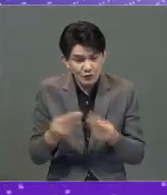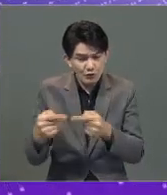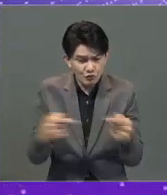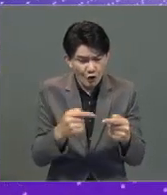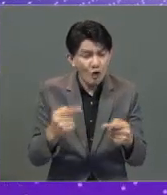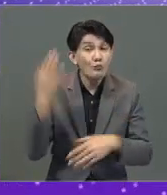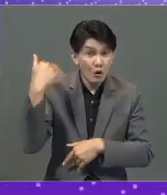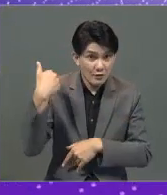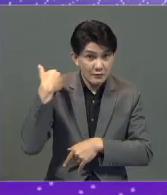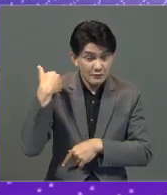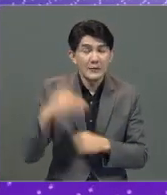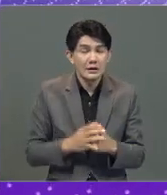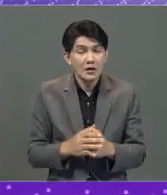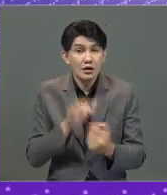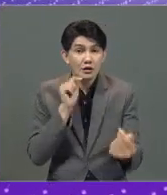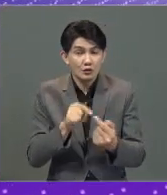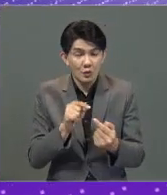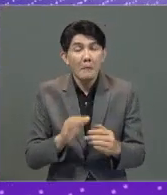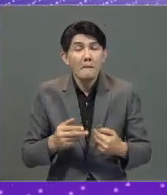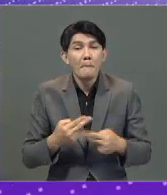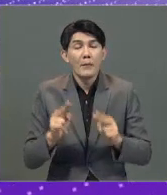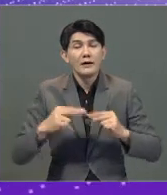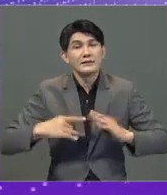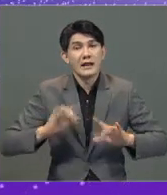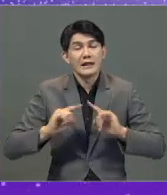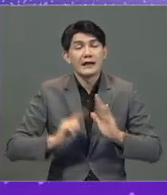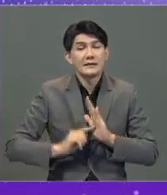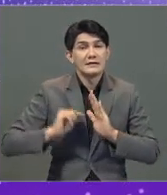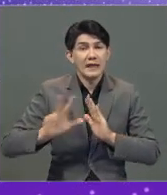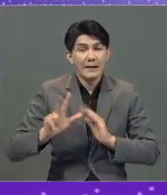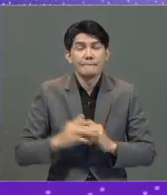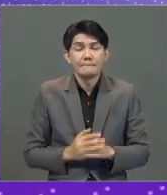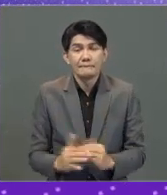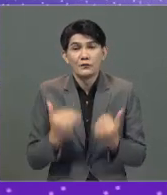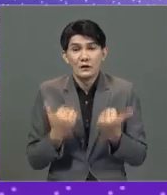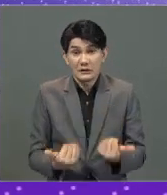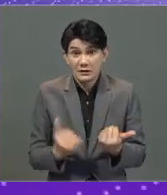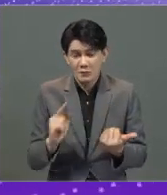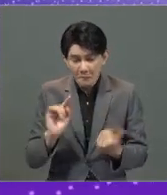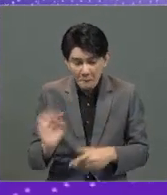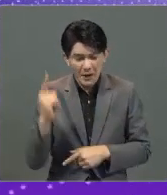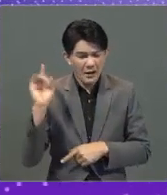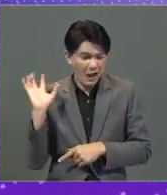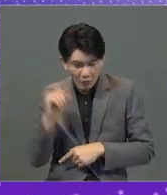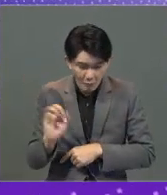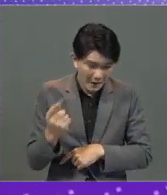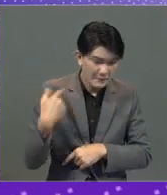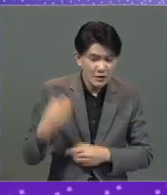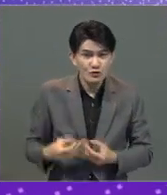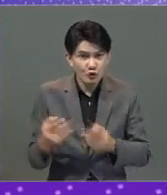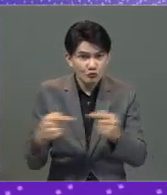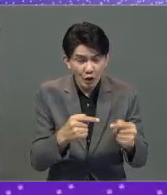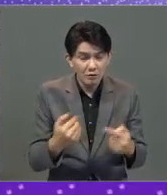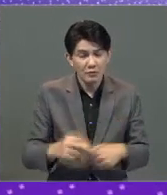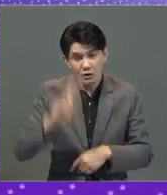กันมาก่อนหน้านี้แล้วตั้งแต่ช่วงที่เราในกำลังผ่อนคลายมาตรการระยะที่ 3ปรากฎว่าตอนนี้เอากลับมาส่งกันอีกรอบนึง